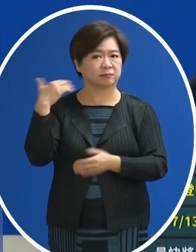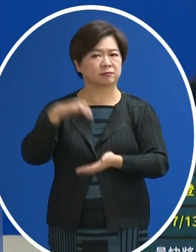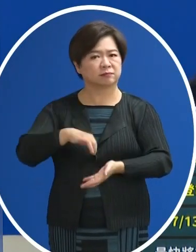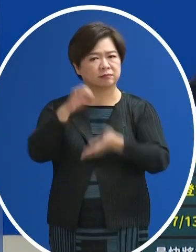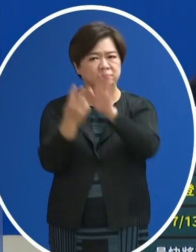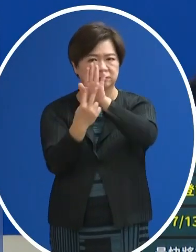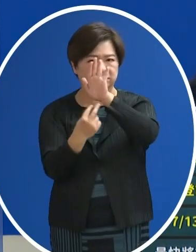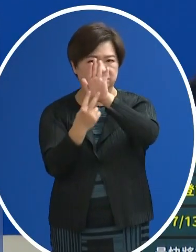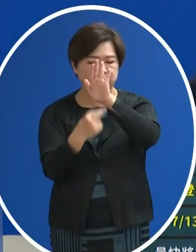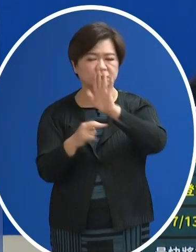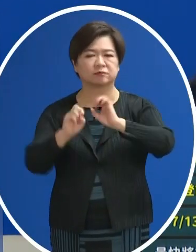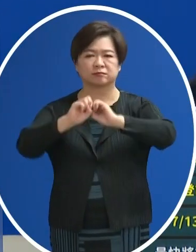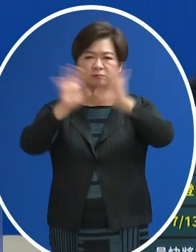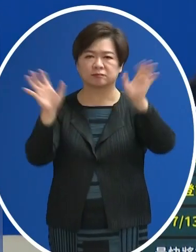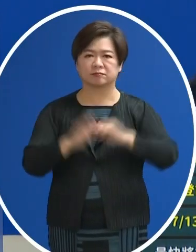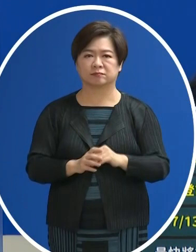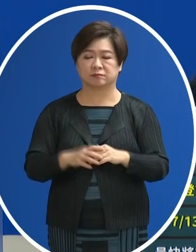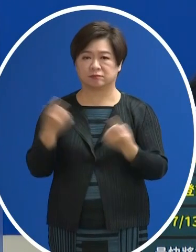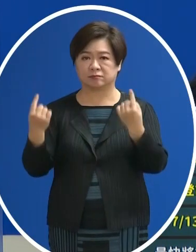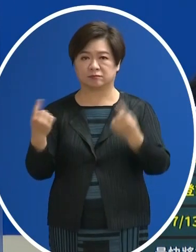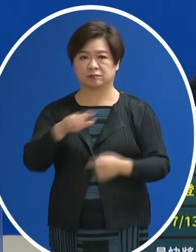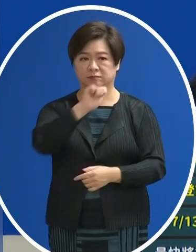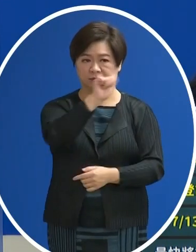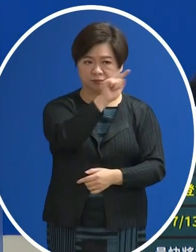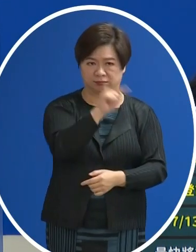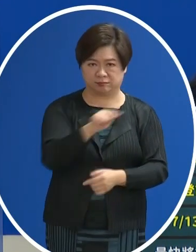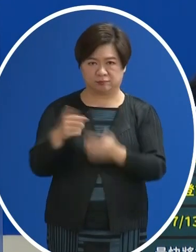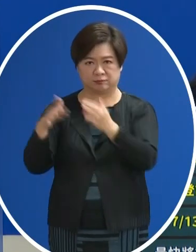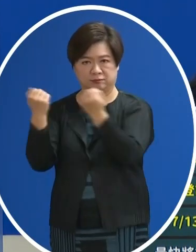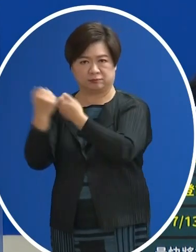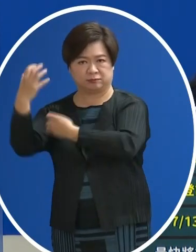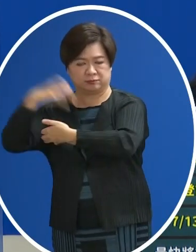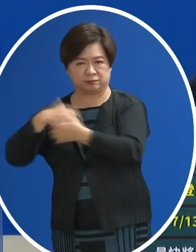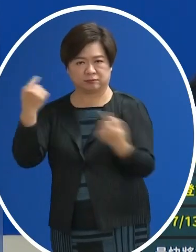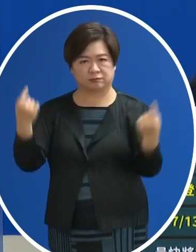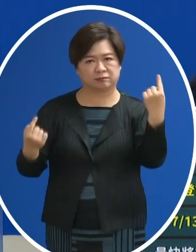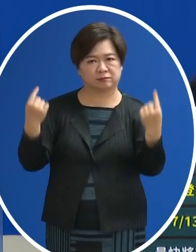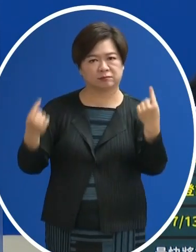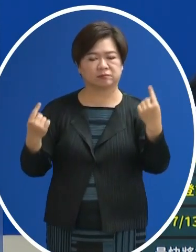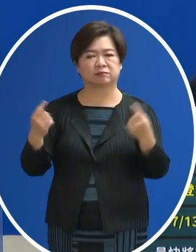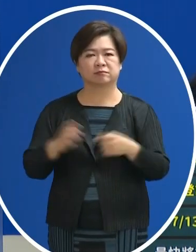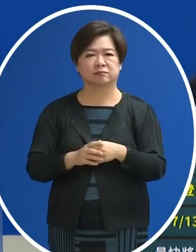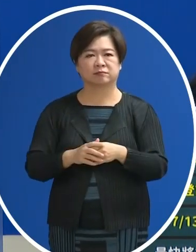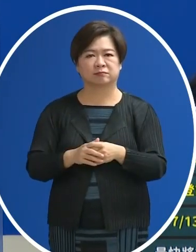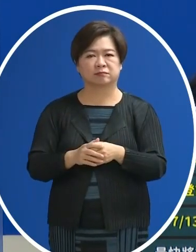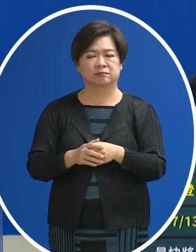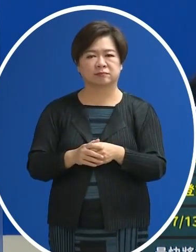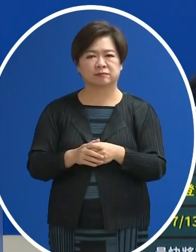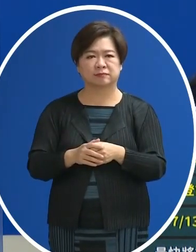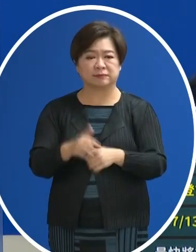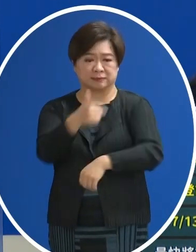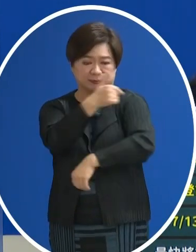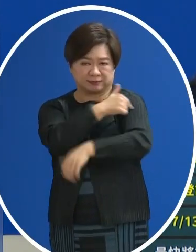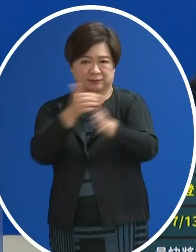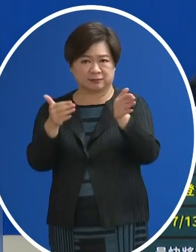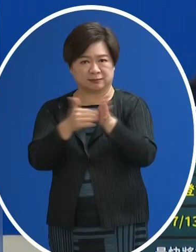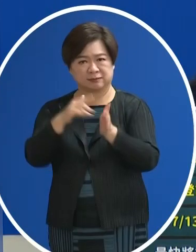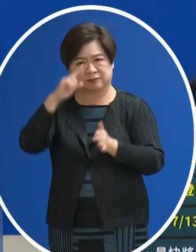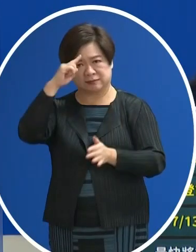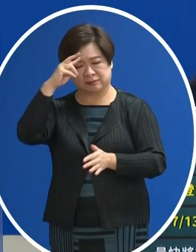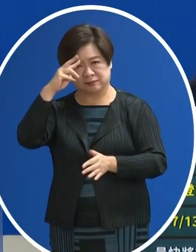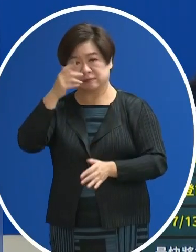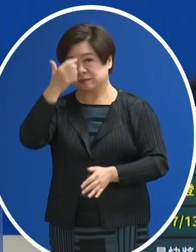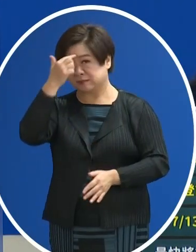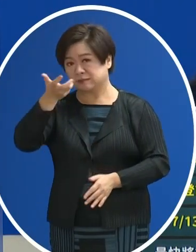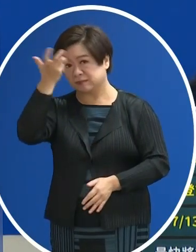来，就是比较 A 力跟莫德纳的这个施打前两三天的一个就是有没有发烧